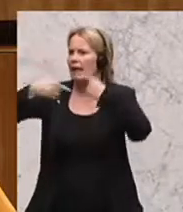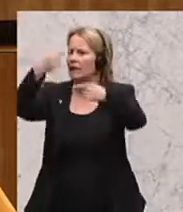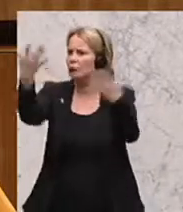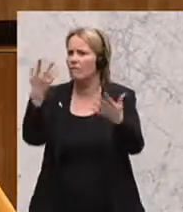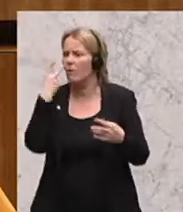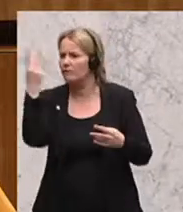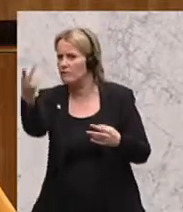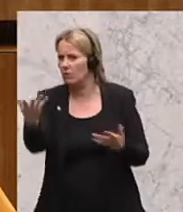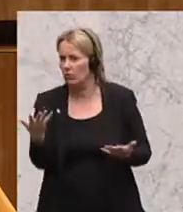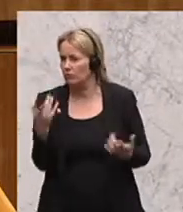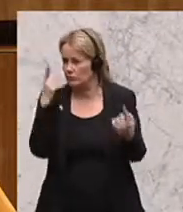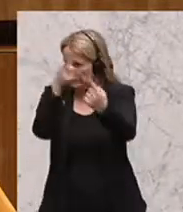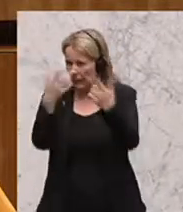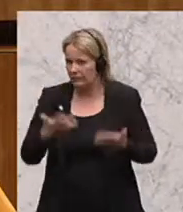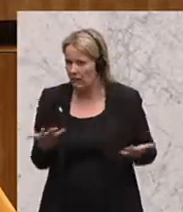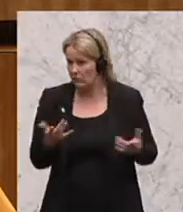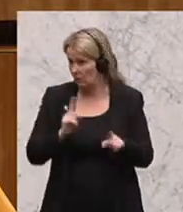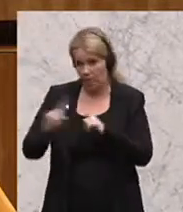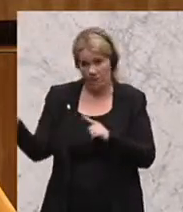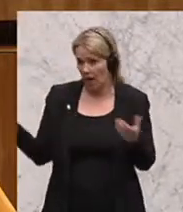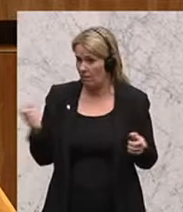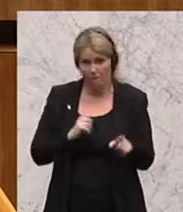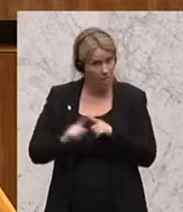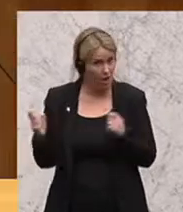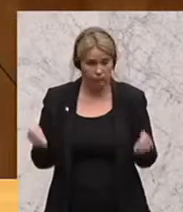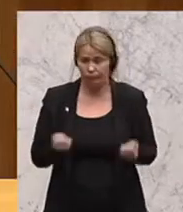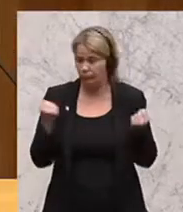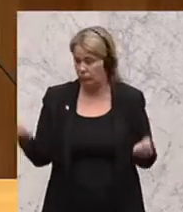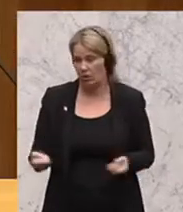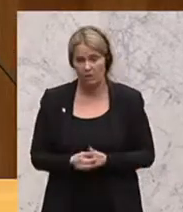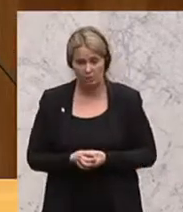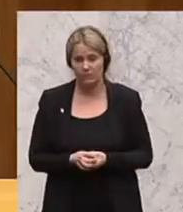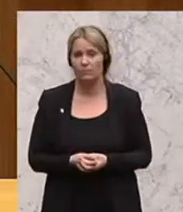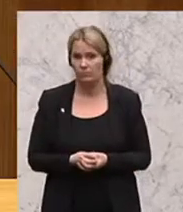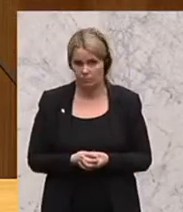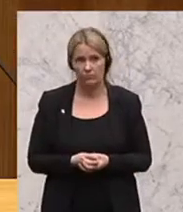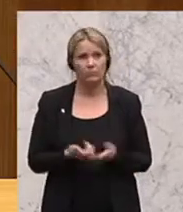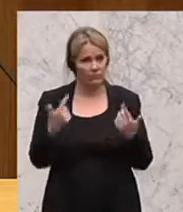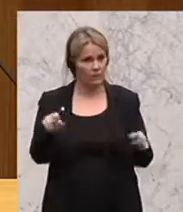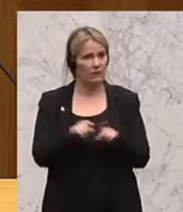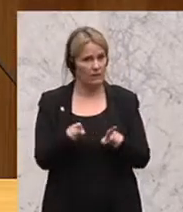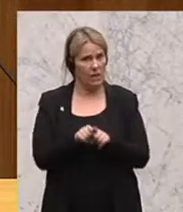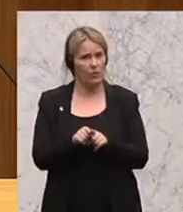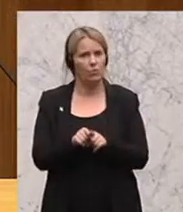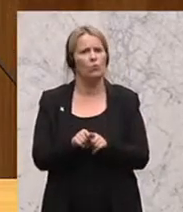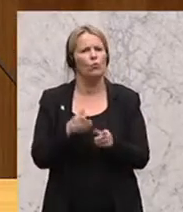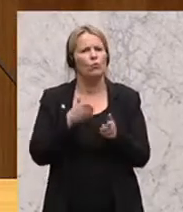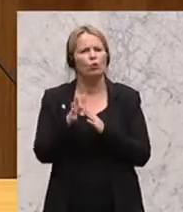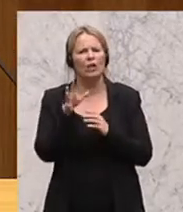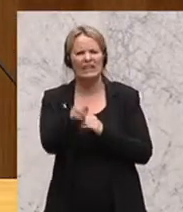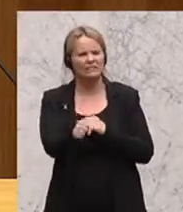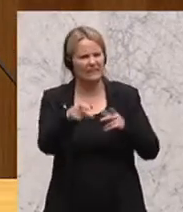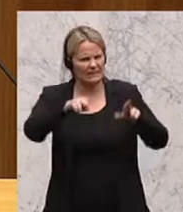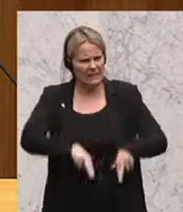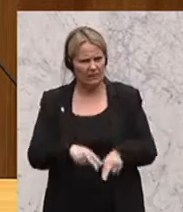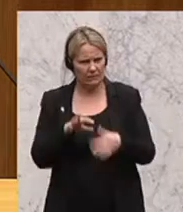und auf was zielt es ab? Das fehlt hier ganz, ganz brutal. Und ich darf auch zum Durchgriffsrecht noch einmal Stellung